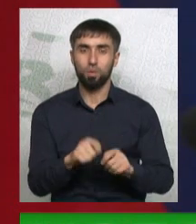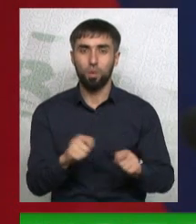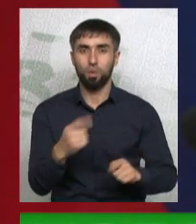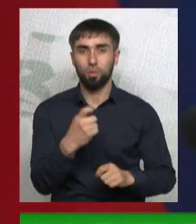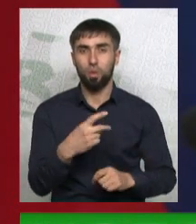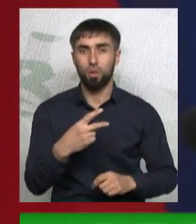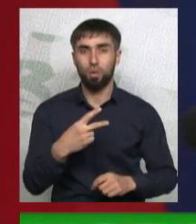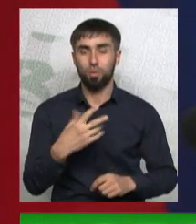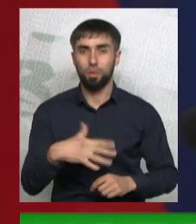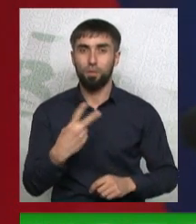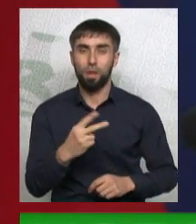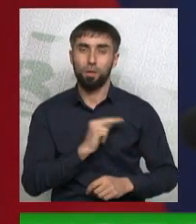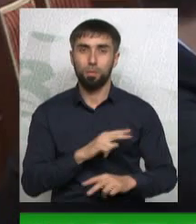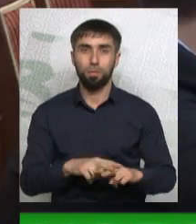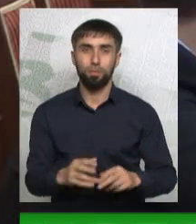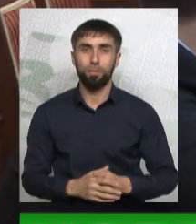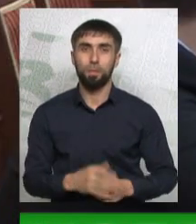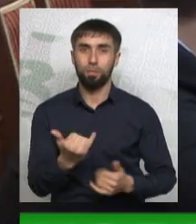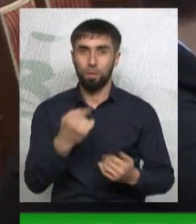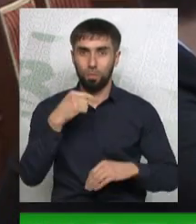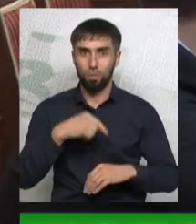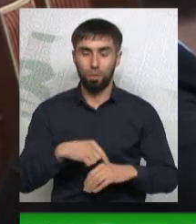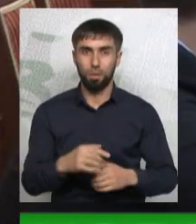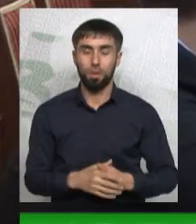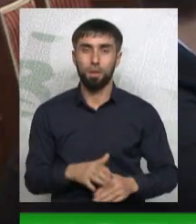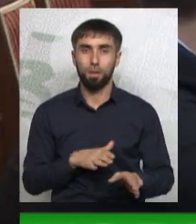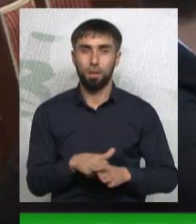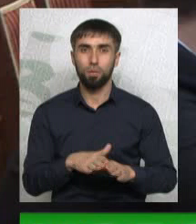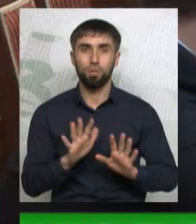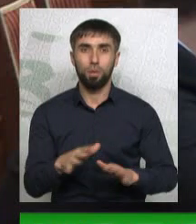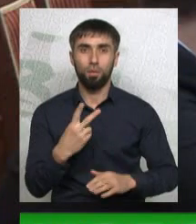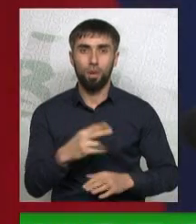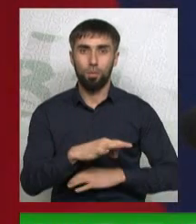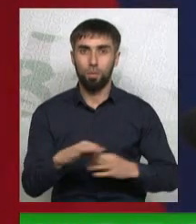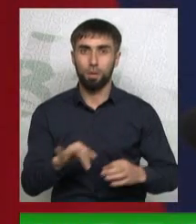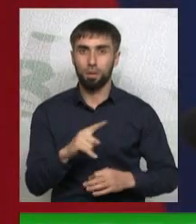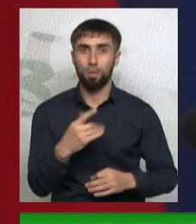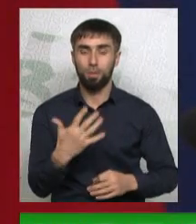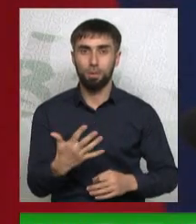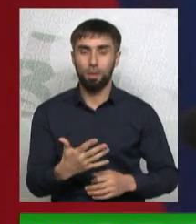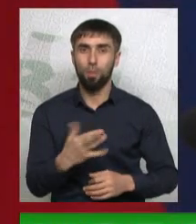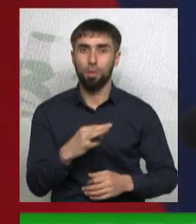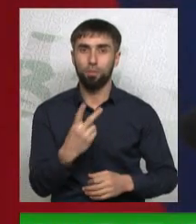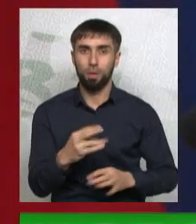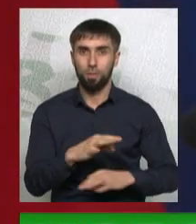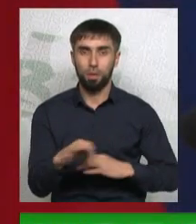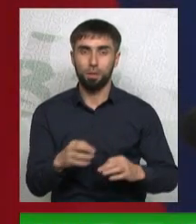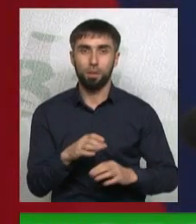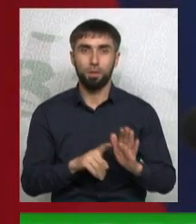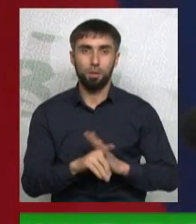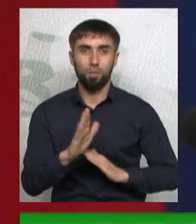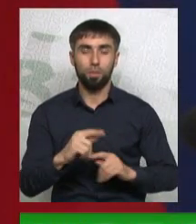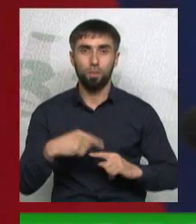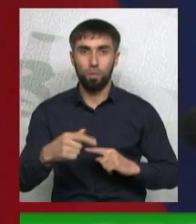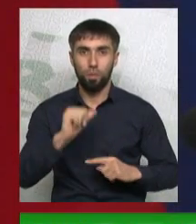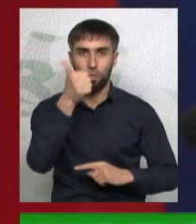152 рабочих мест. В данный момент реализуются только 2 проекта из 5. По двум проектам старт будет дан в